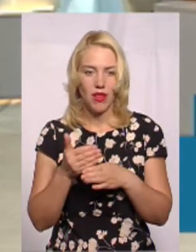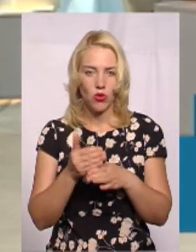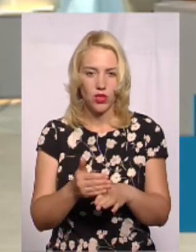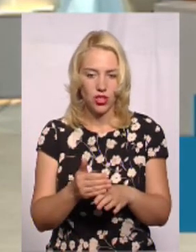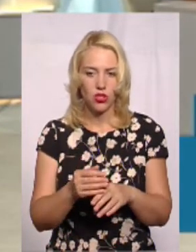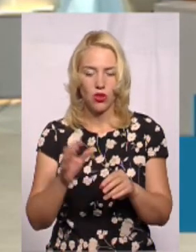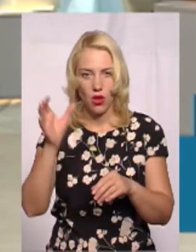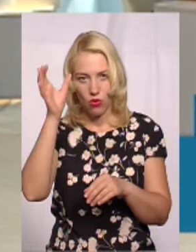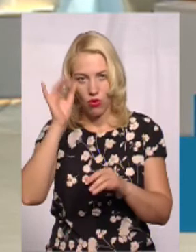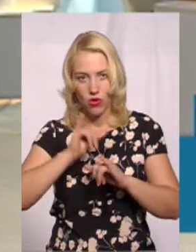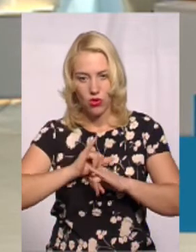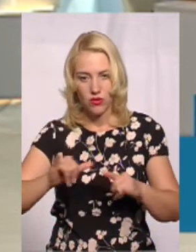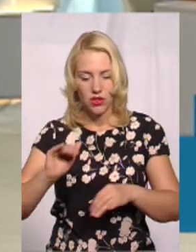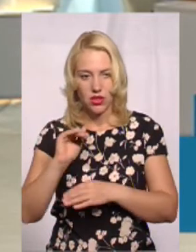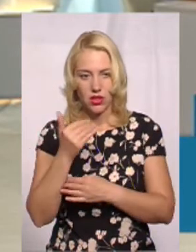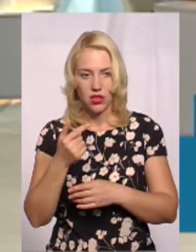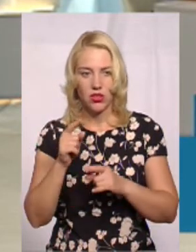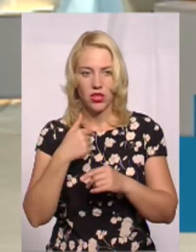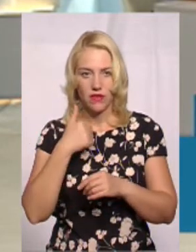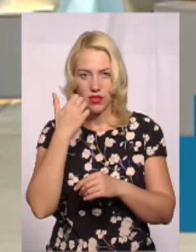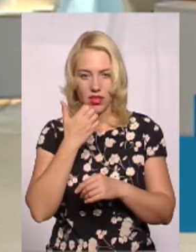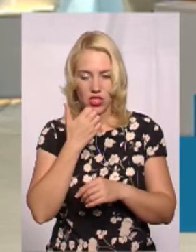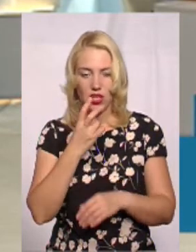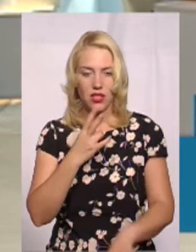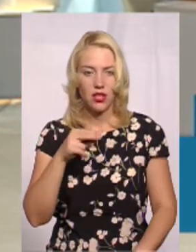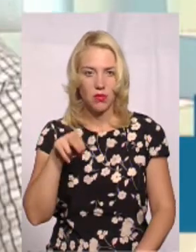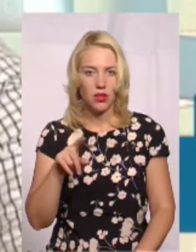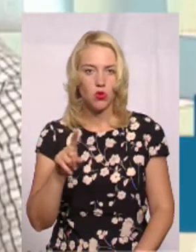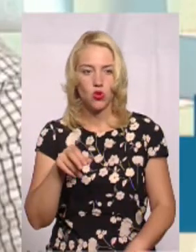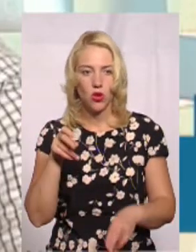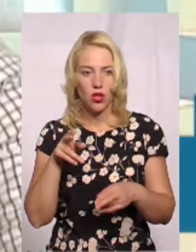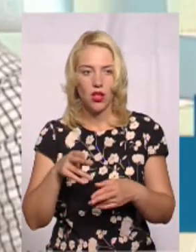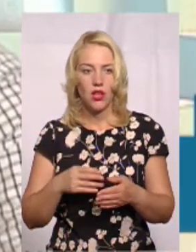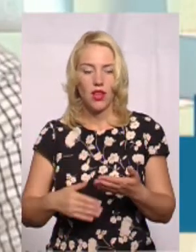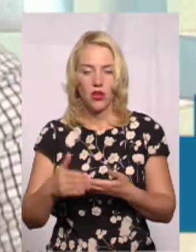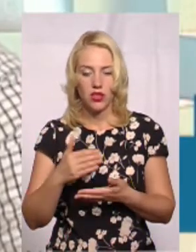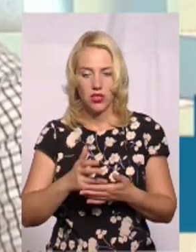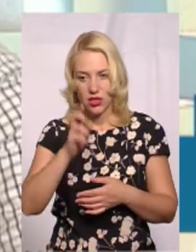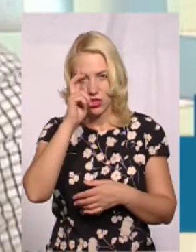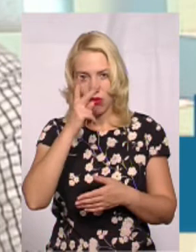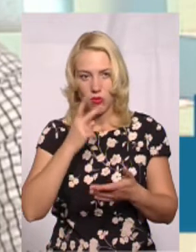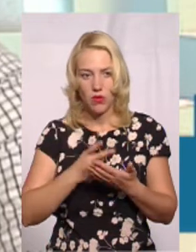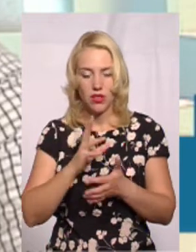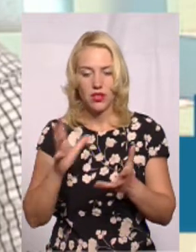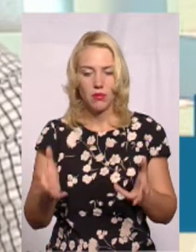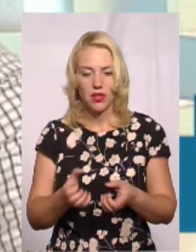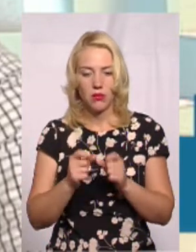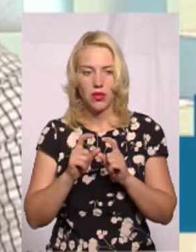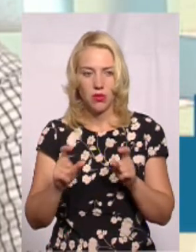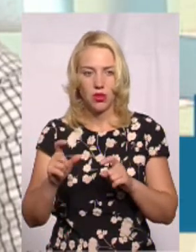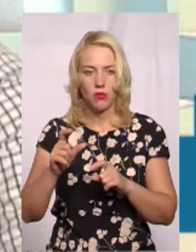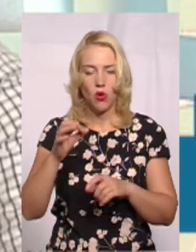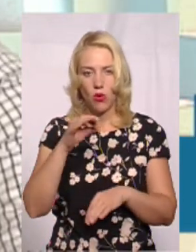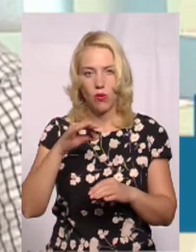наукову, розвинути дитину. І я вдячний Надії Петрівні, що на кінець-то і держава побачила за підтримки Департаменту